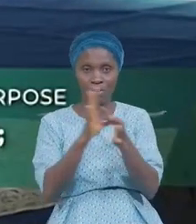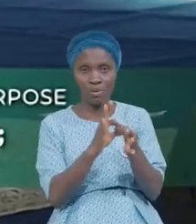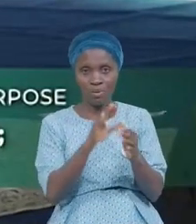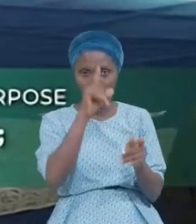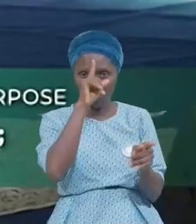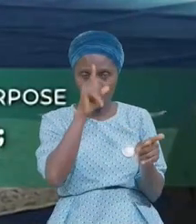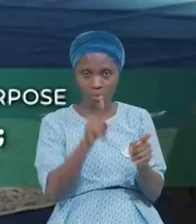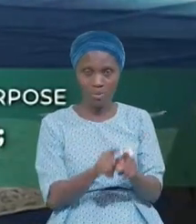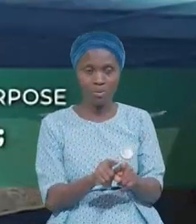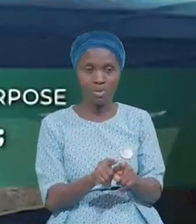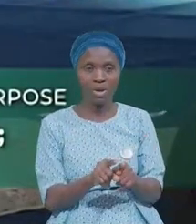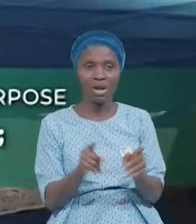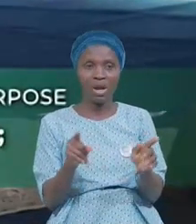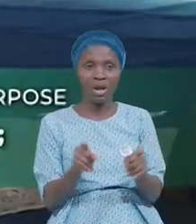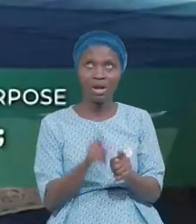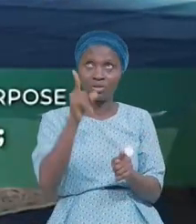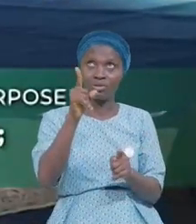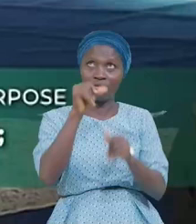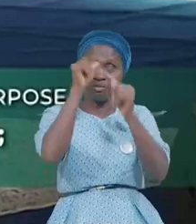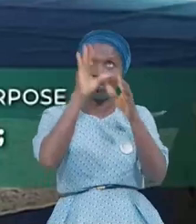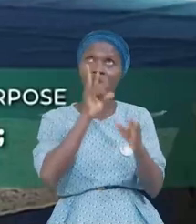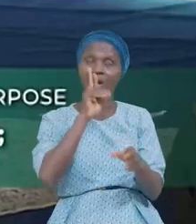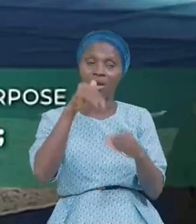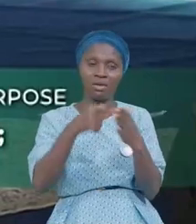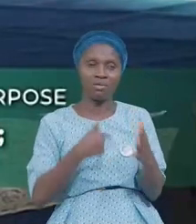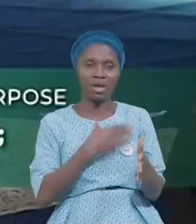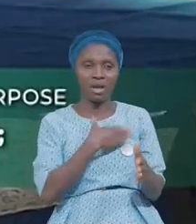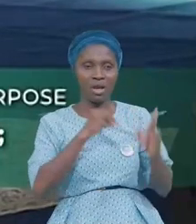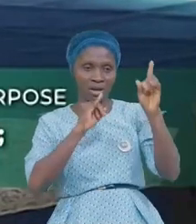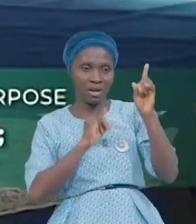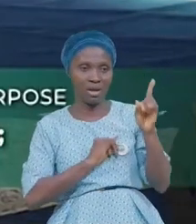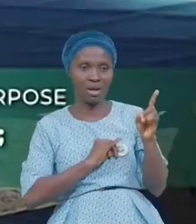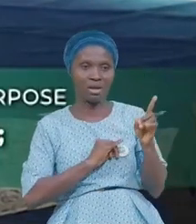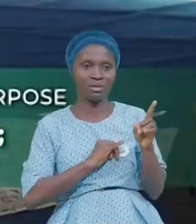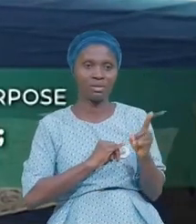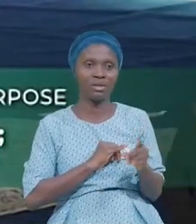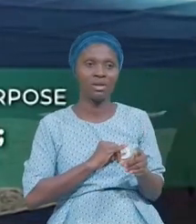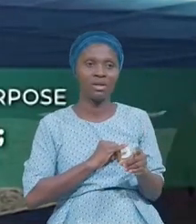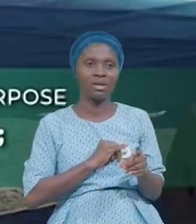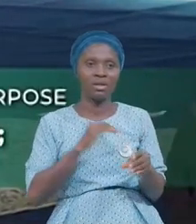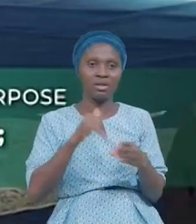es en moi, et comme je suis en toi, afin que aussi soient un en nous.